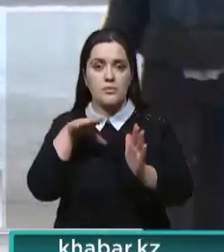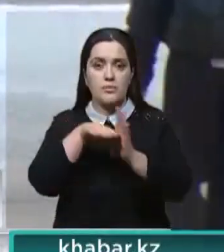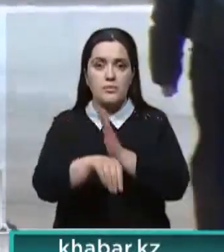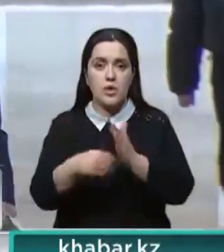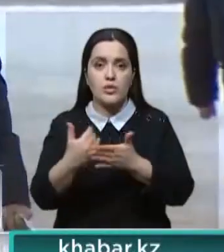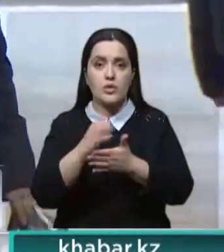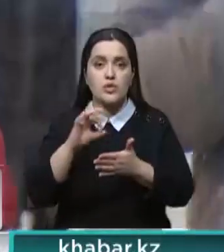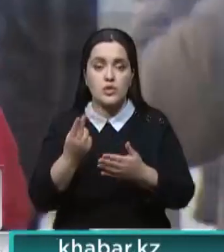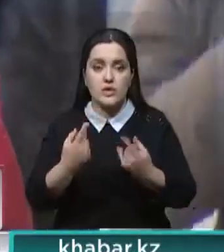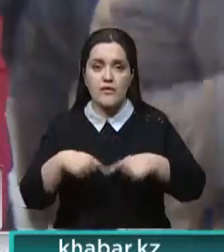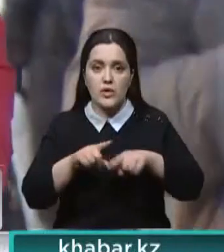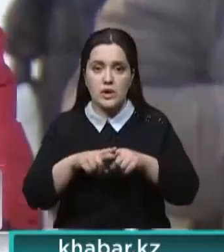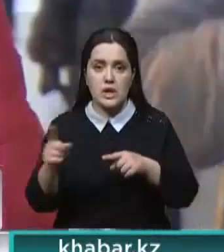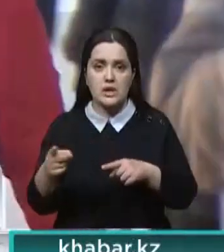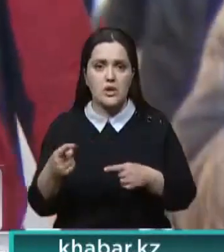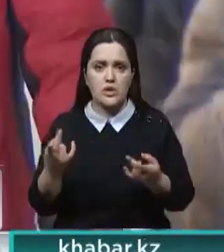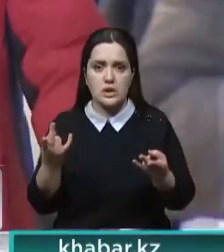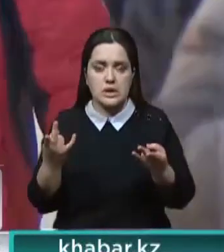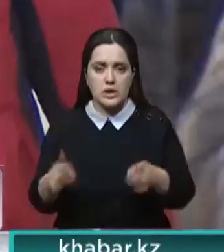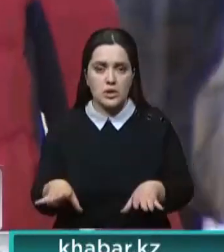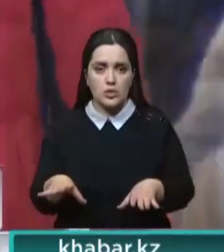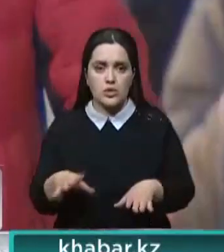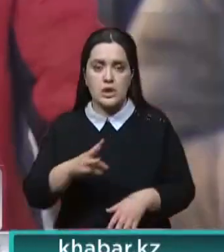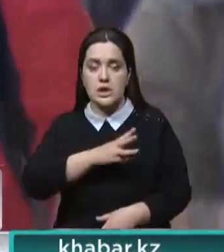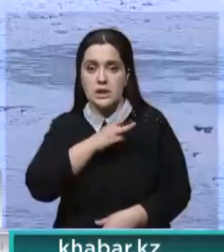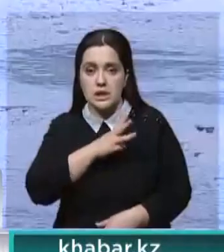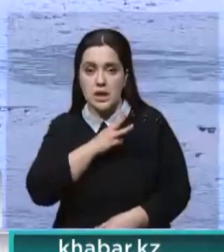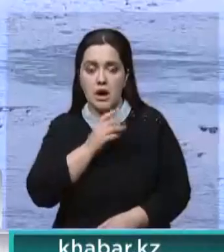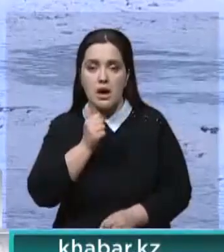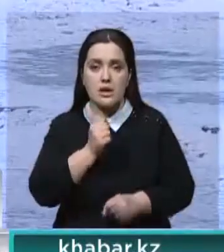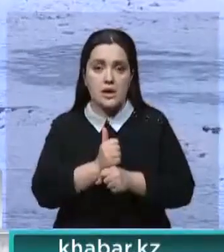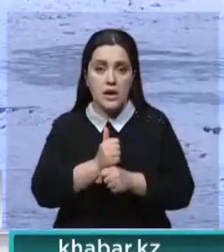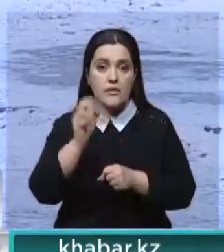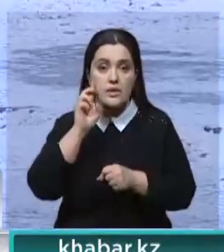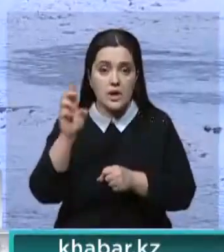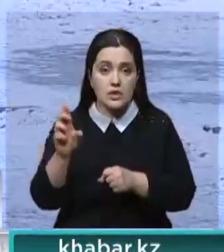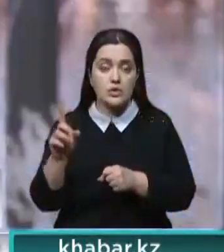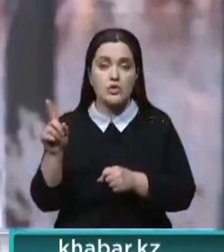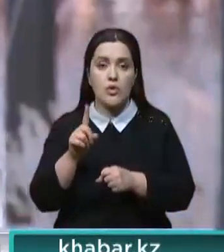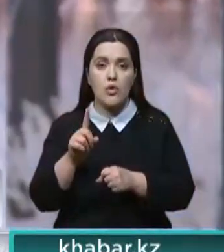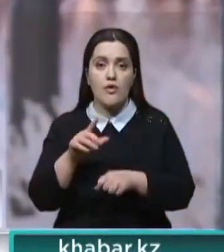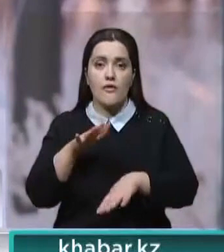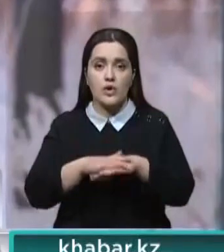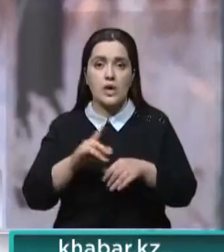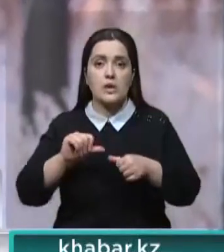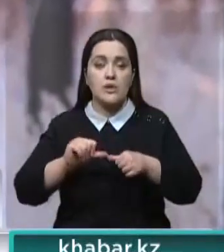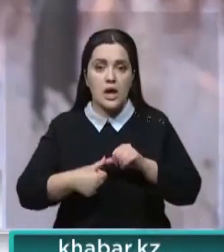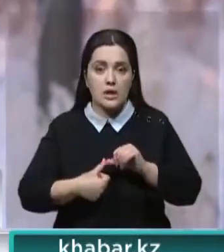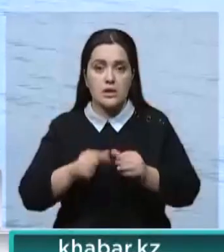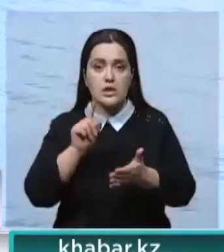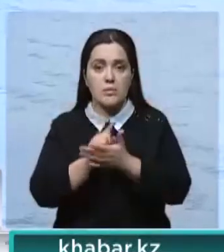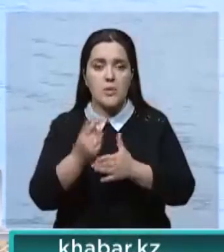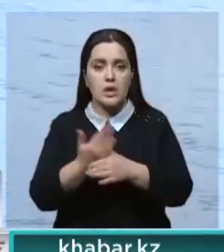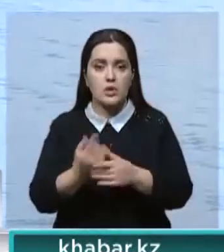новый соцфонд. Президент назвал это совершенно ненужной инициативой. Глава государства считает, что фонду на регулярной